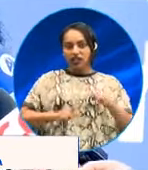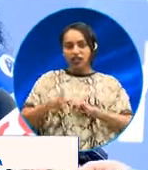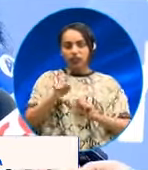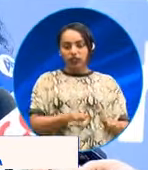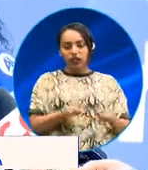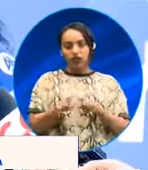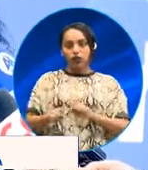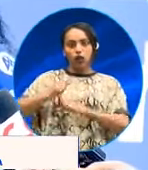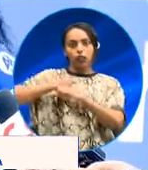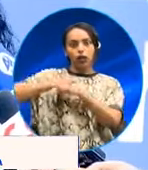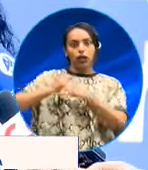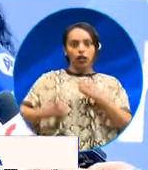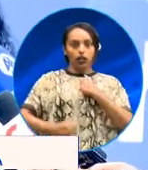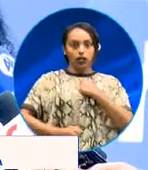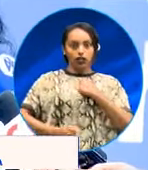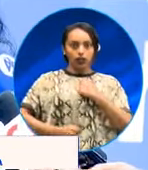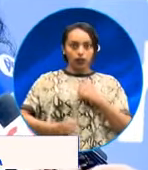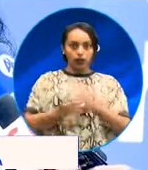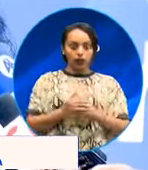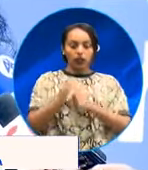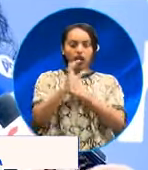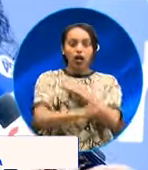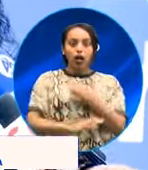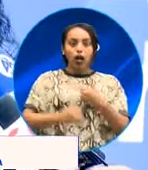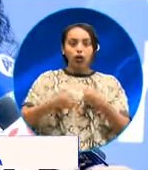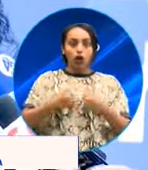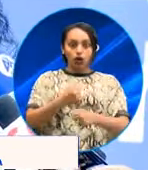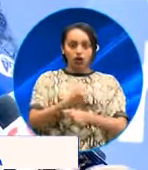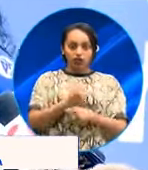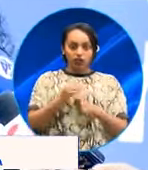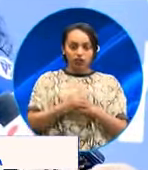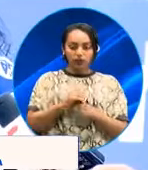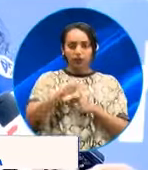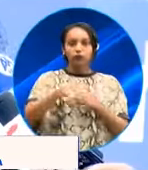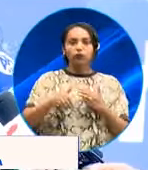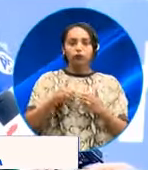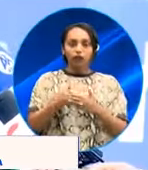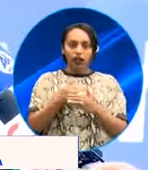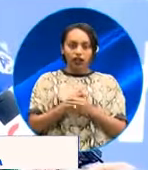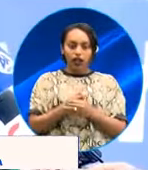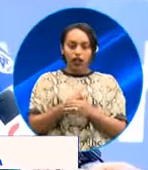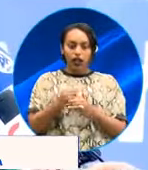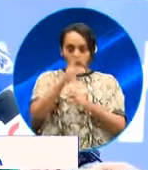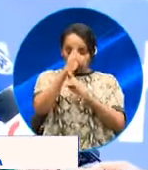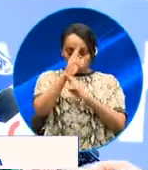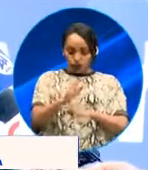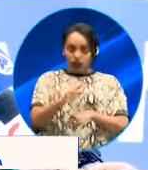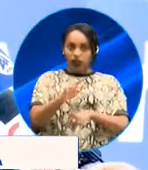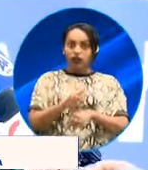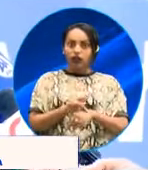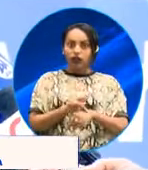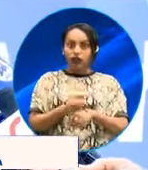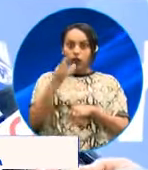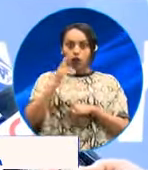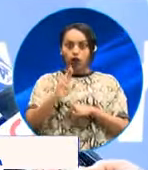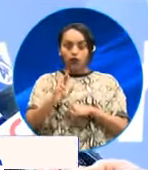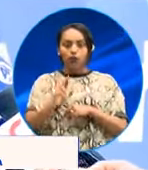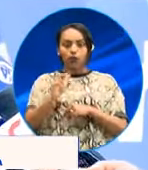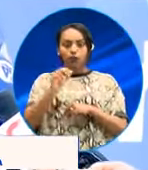ደግሞ ለመከላከያ ሰራዊት ለሀገሩ ያለው ፍቅር አጠቃላይ ክብሩ ሲነካ